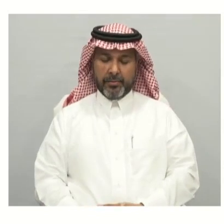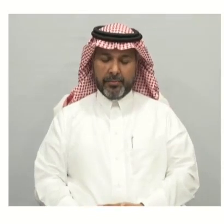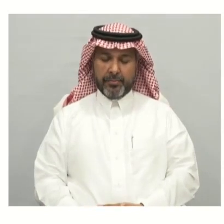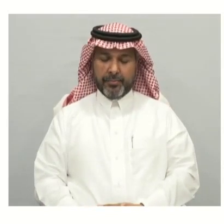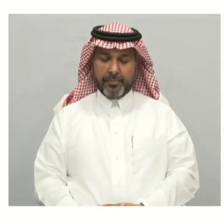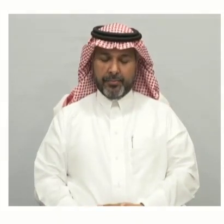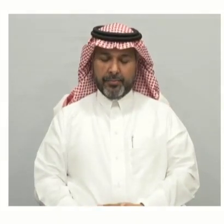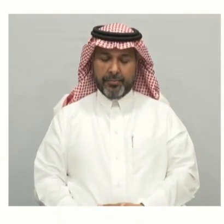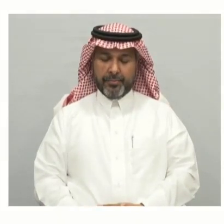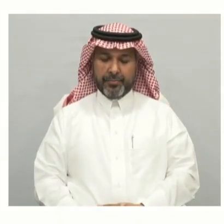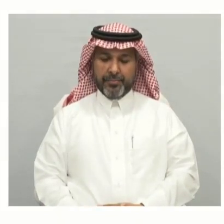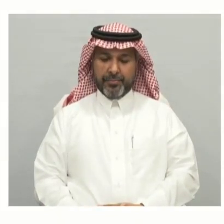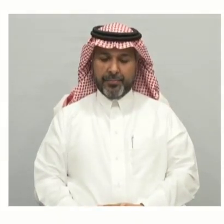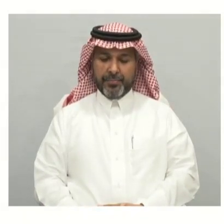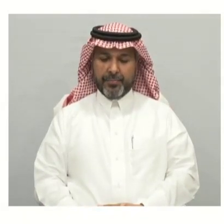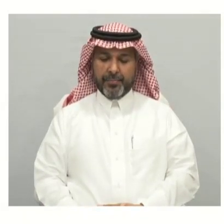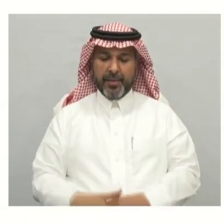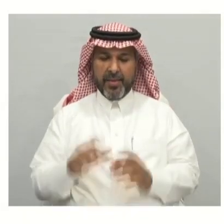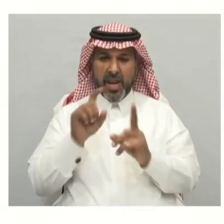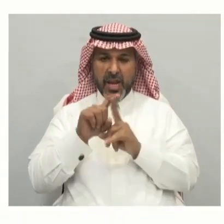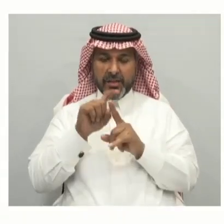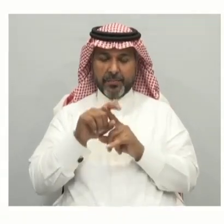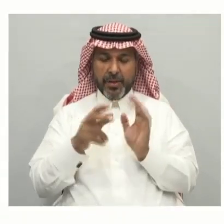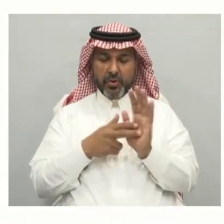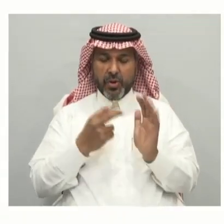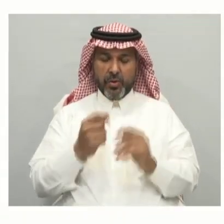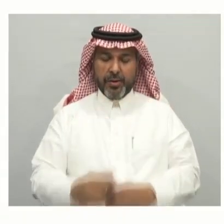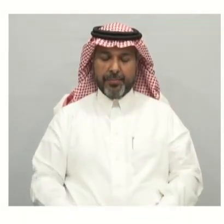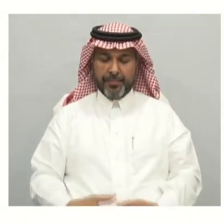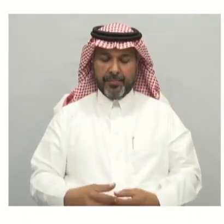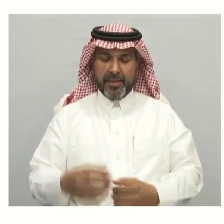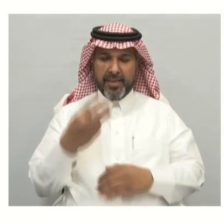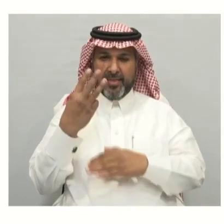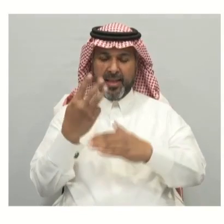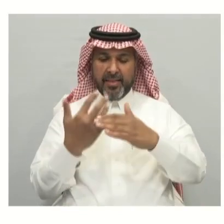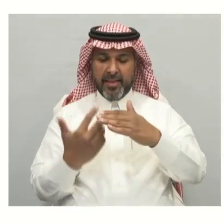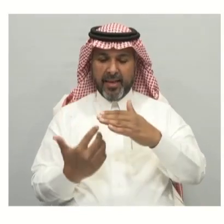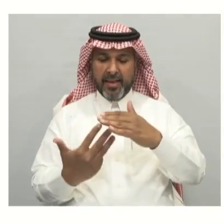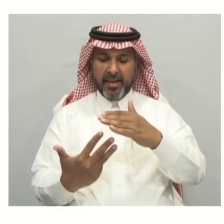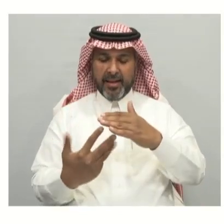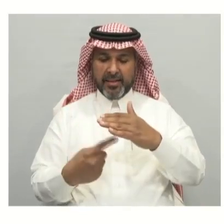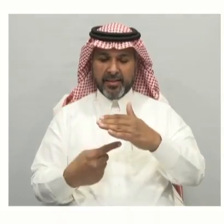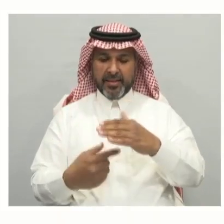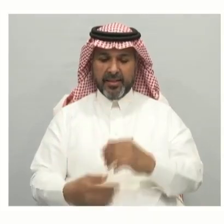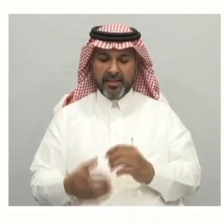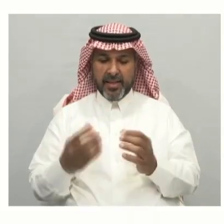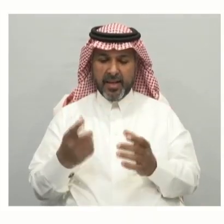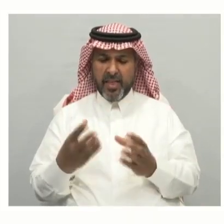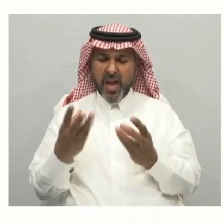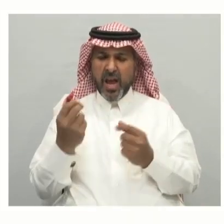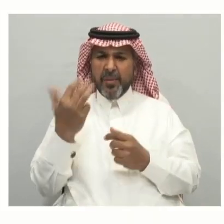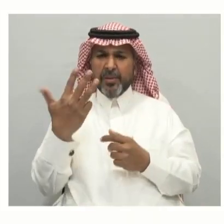طلاب اذا نكتب النسبه المئويه ثلاثه على تسعه عشر التسعه عشر هذه